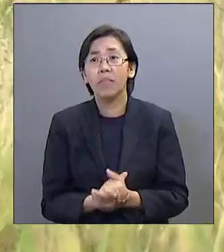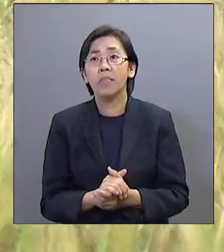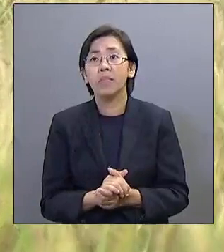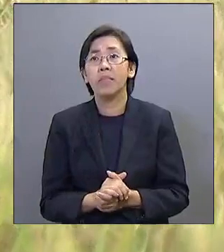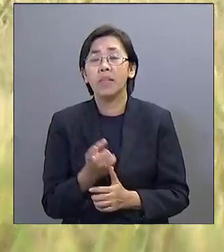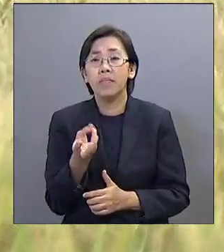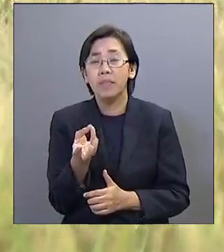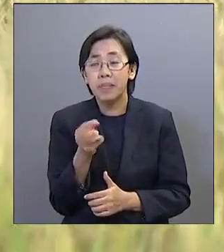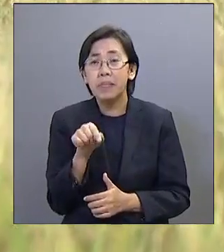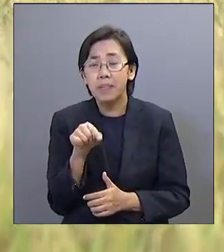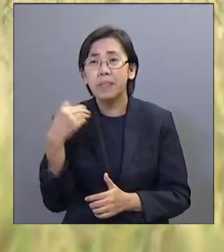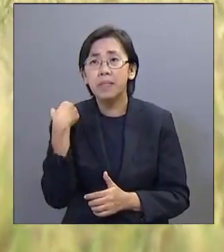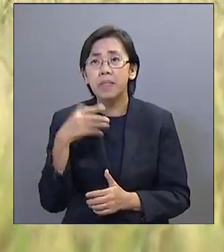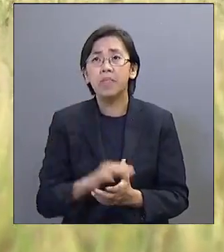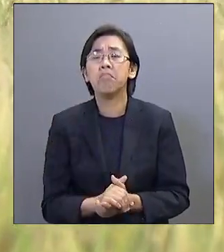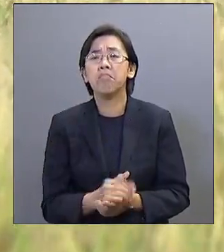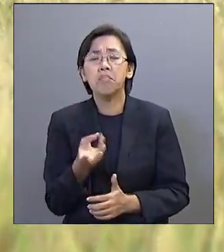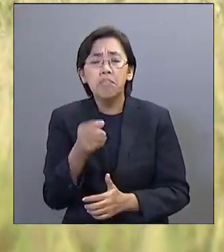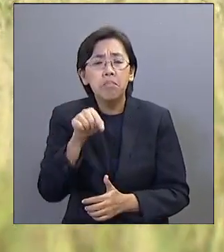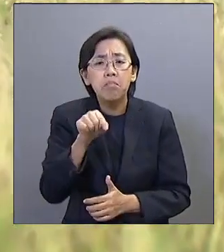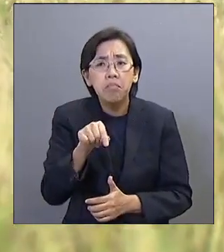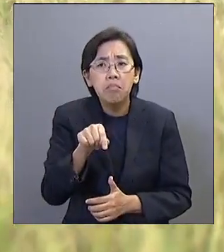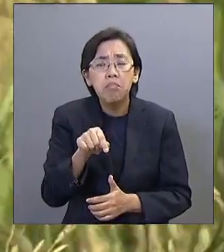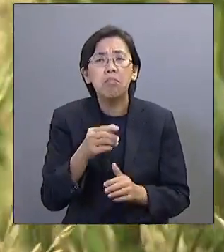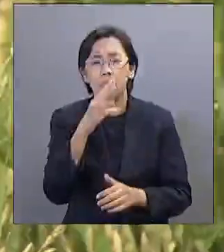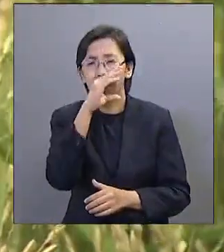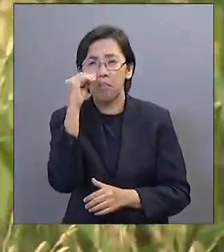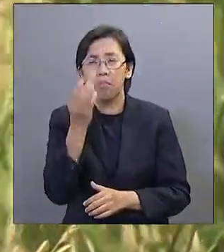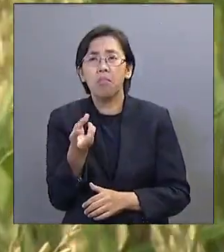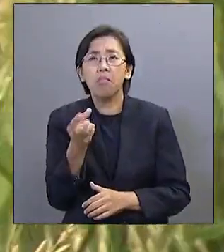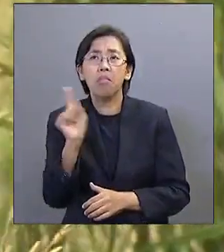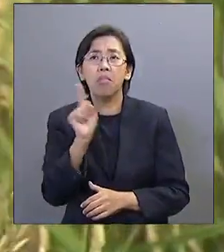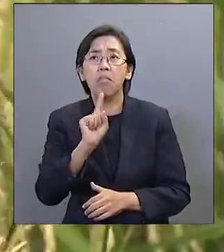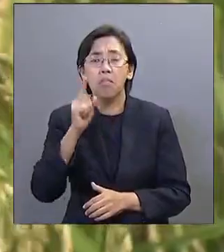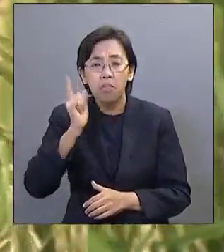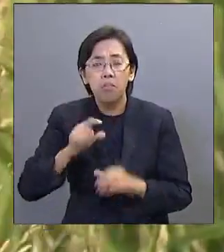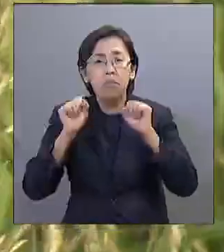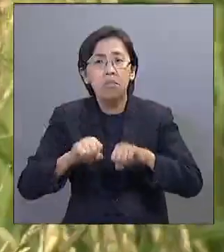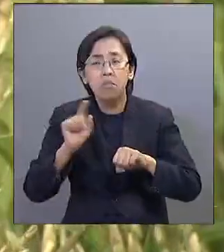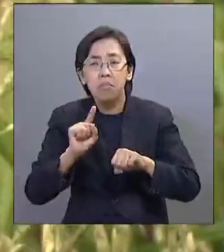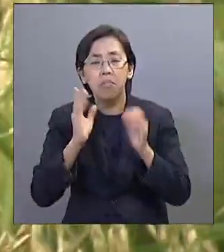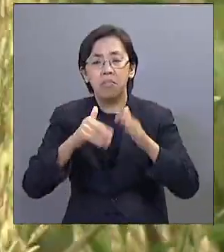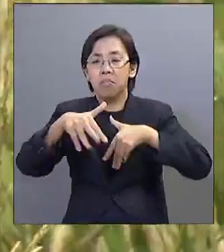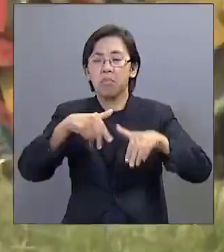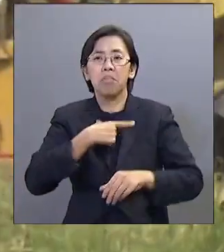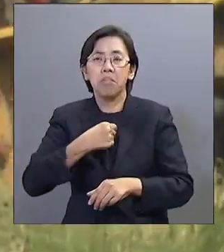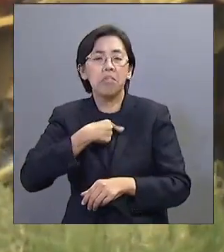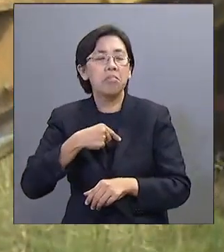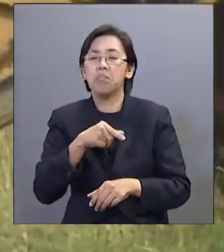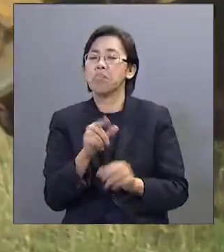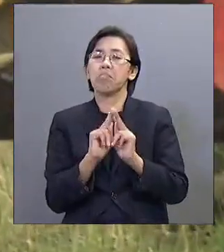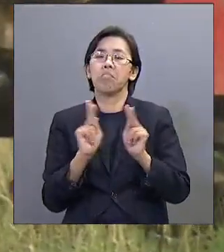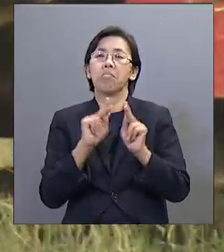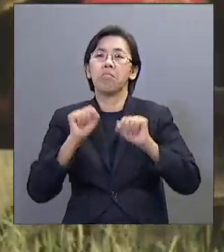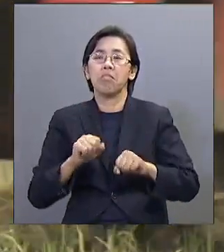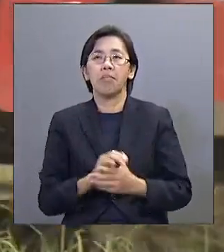อิเล็กทรอนิกส์อยู่แล้วนะคะแต่ยังไงเรื่องความหอมของข้าวมันก็ต้องตัดสินด้วยจริตของมนุษย์อยู่ดีค่ะอาจารย์แล้ว